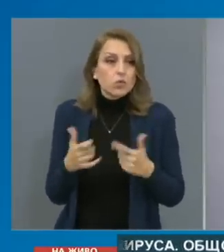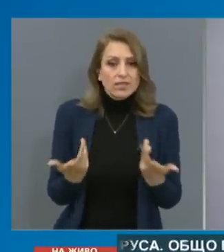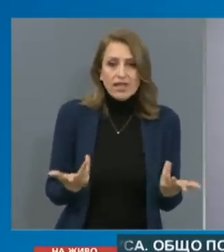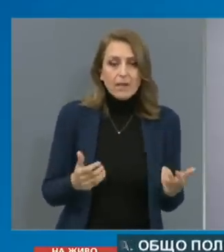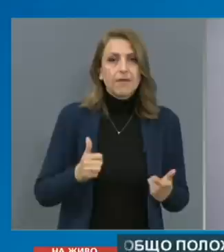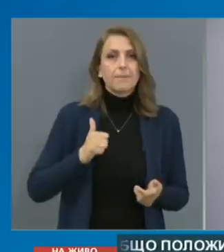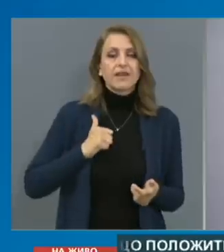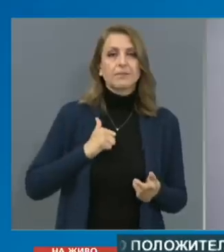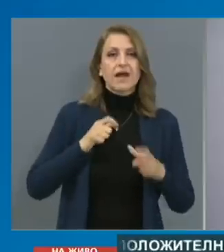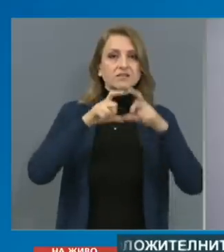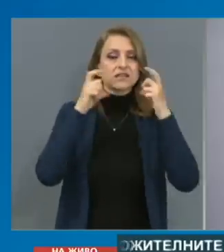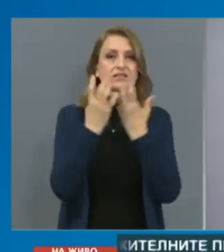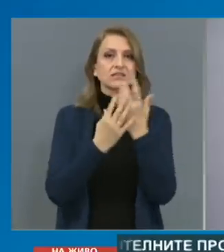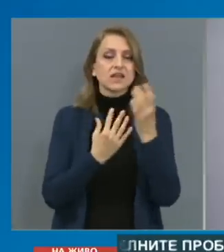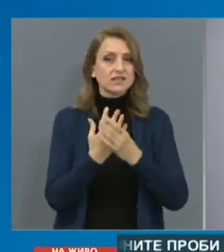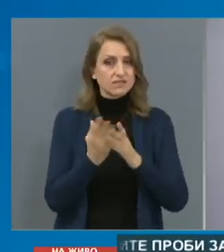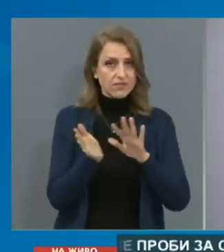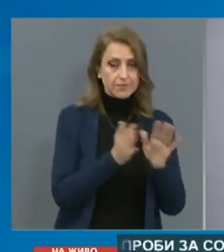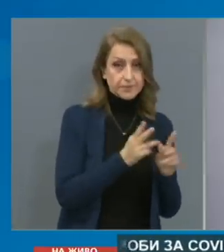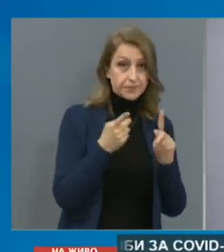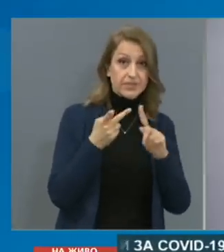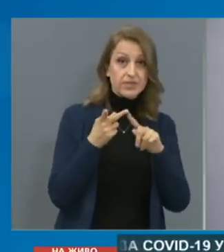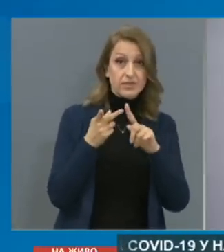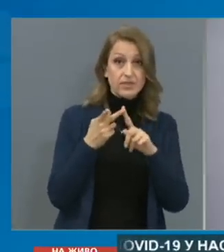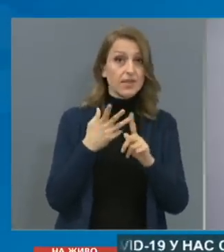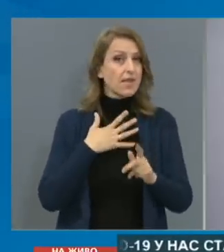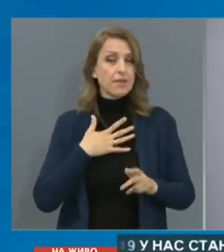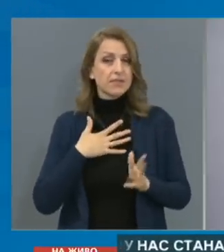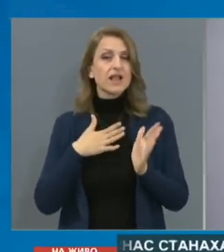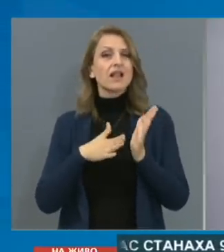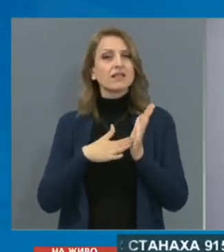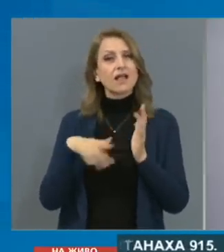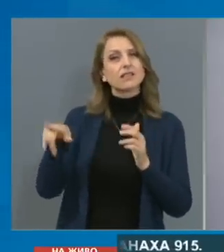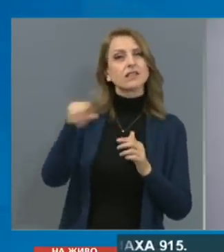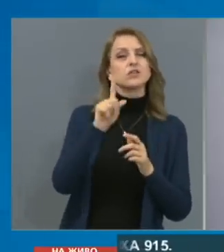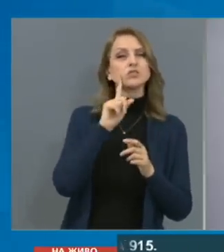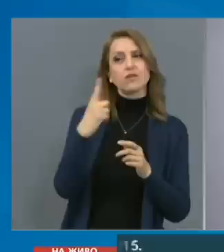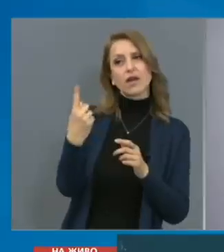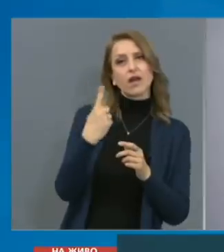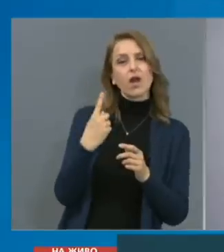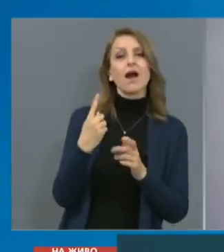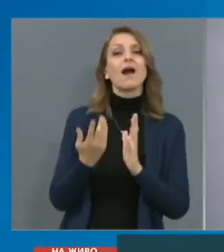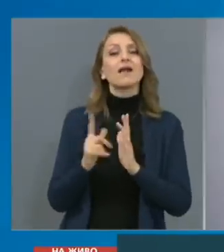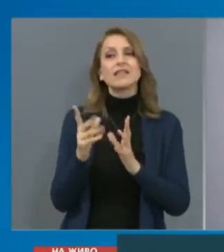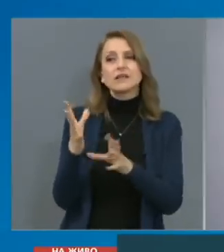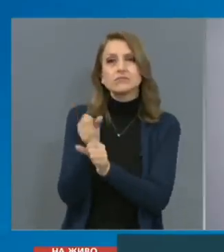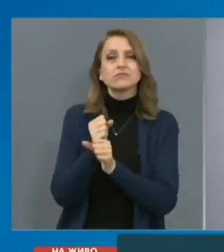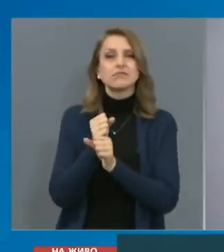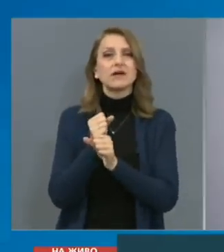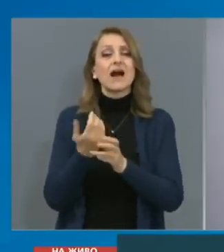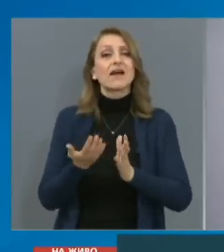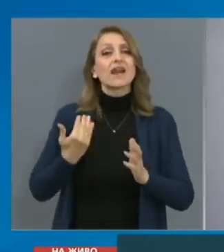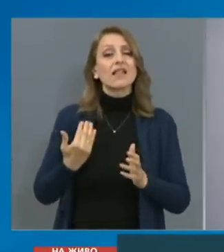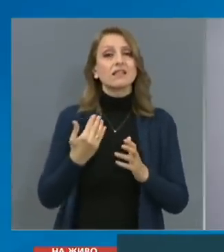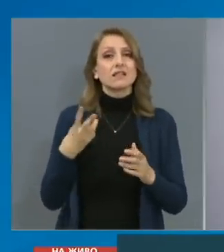средства. Това ми е първи въпрос. И втори ми въпрос е, имате ли данни за пациенти, които не са били диагностицирани на ранен етап, са имали симптоми и след